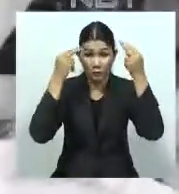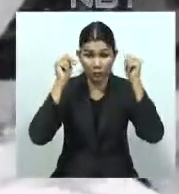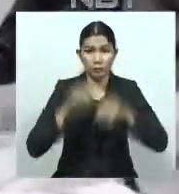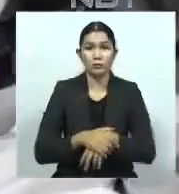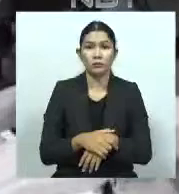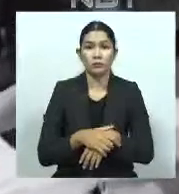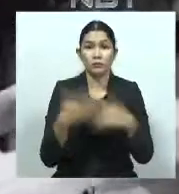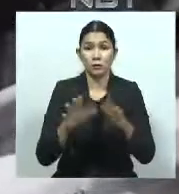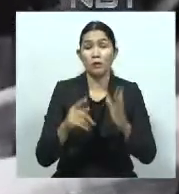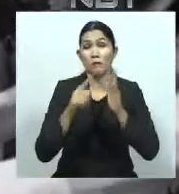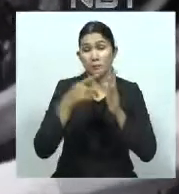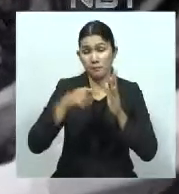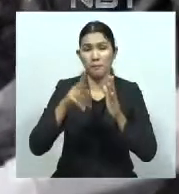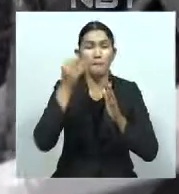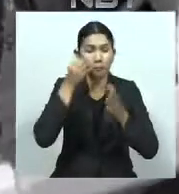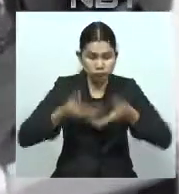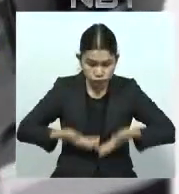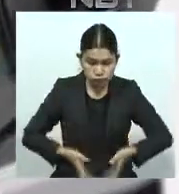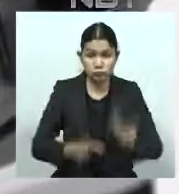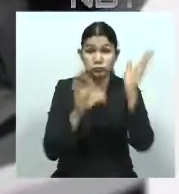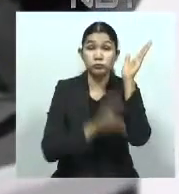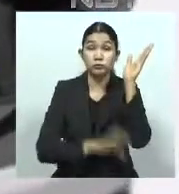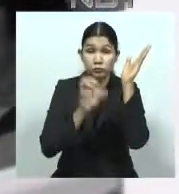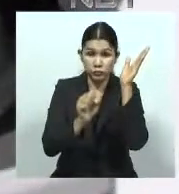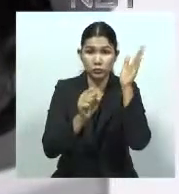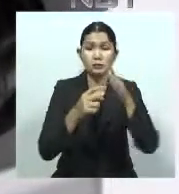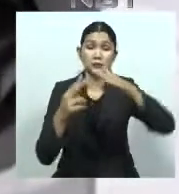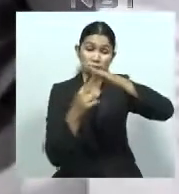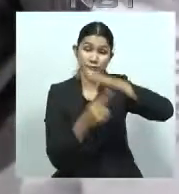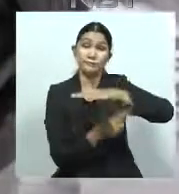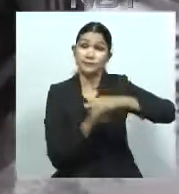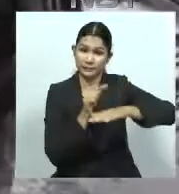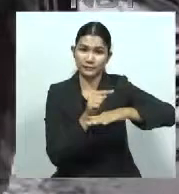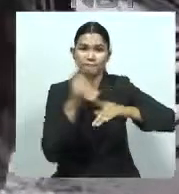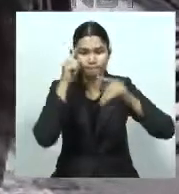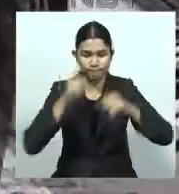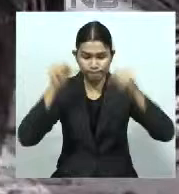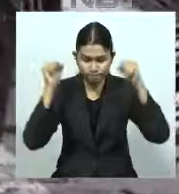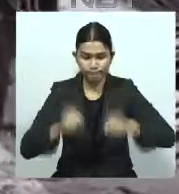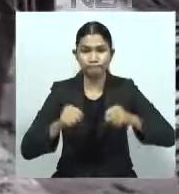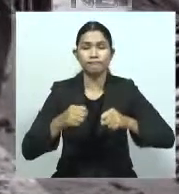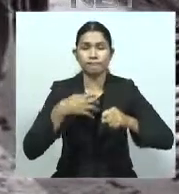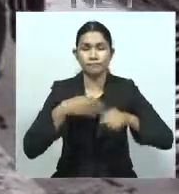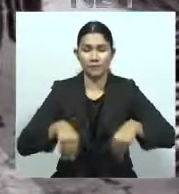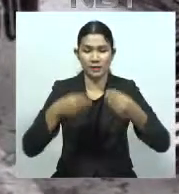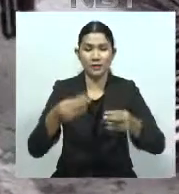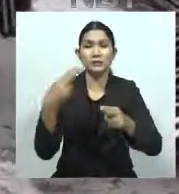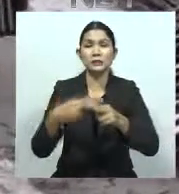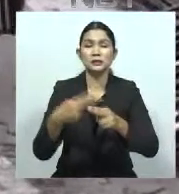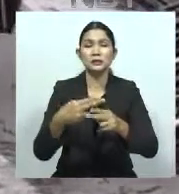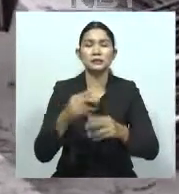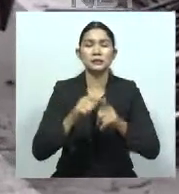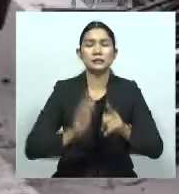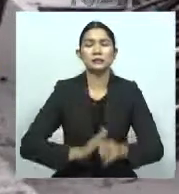และด้วยพลเอกเปรมเป็นชาวจังหวัดสงขลาสภาจังหวัดสงขลาจึงได้มีมติเห็นชอบที่จะตั้งชื่อสะพานนี้เป็น